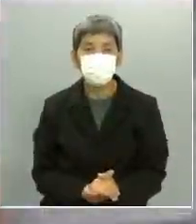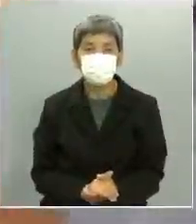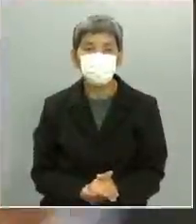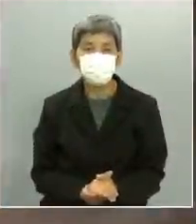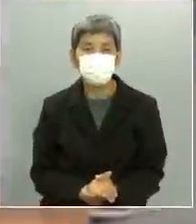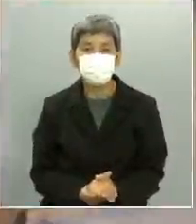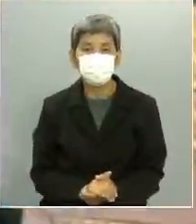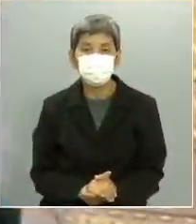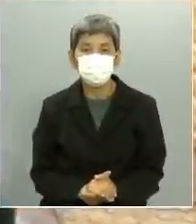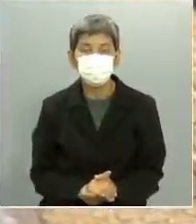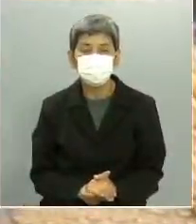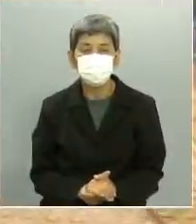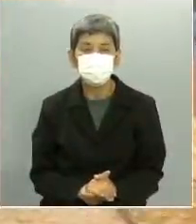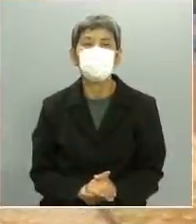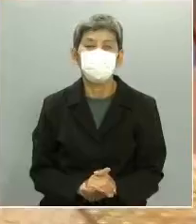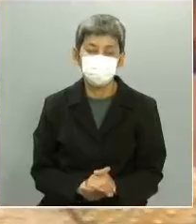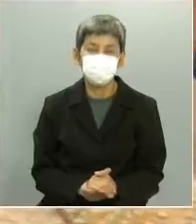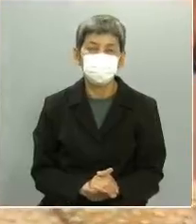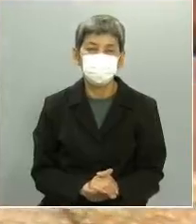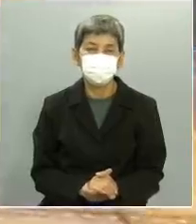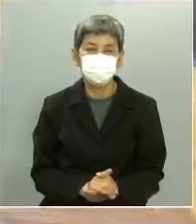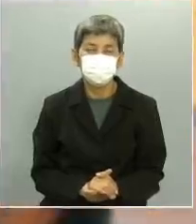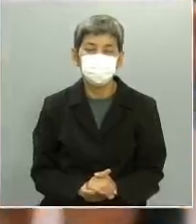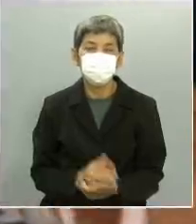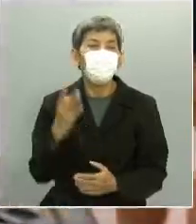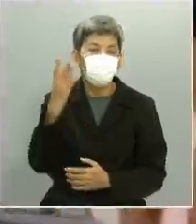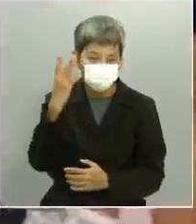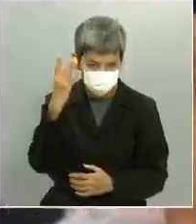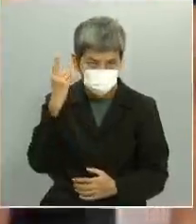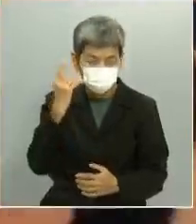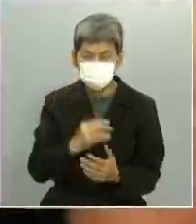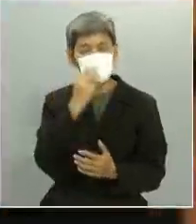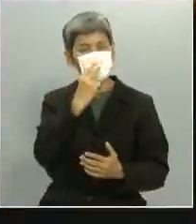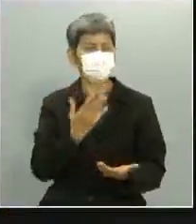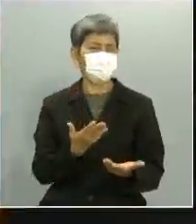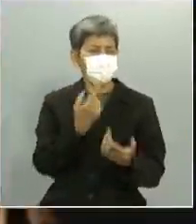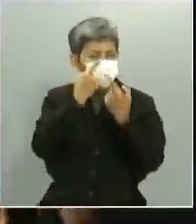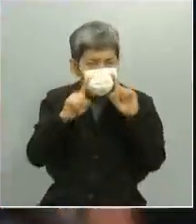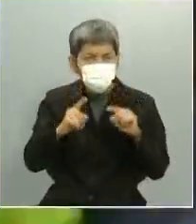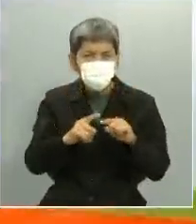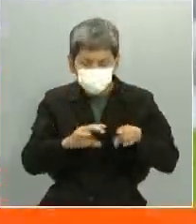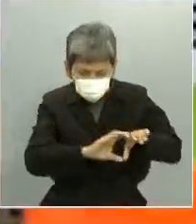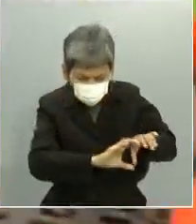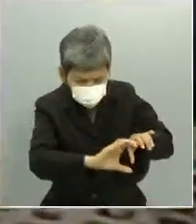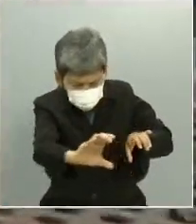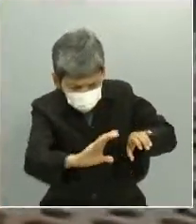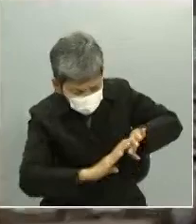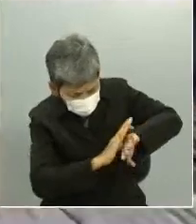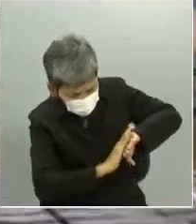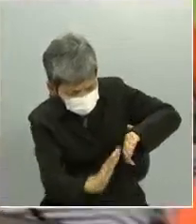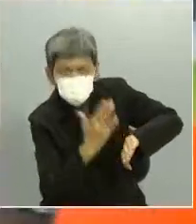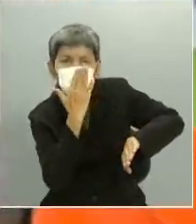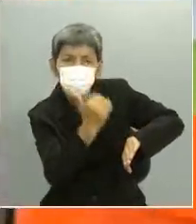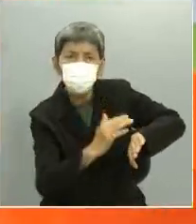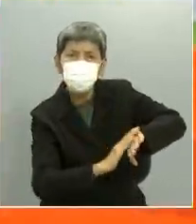แบงค์ นั่นแหละท่านผู้ชมเมื่อวานนี้คือฮากันจริงๆท่อทิพย์ท่อทิพย์ นั่นนะครับคุณผู้ช